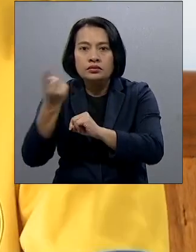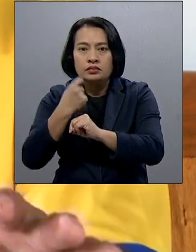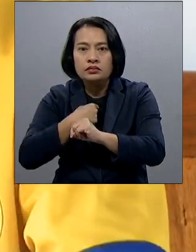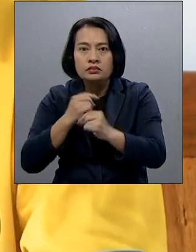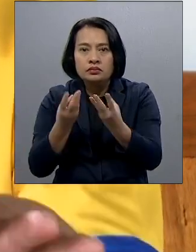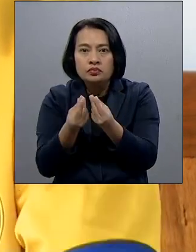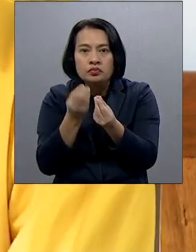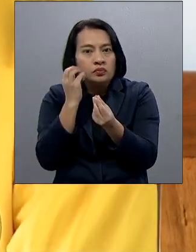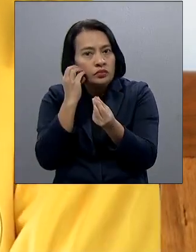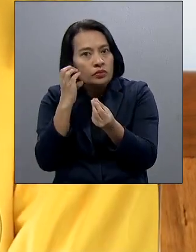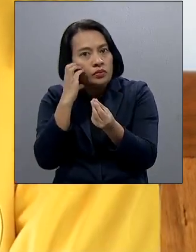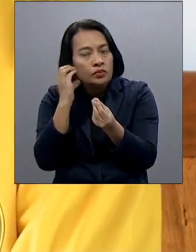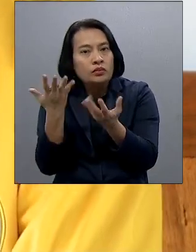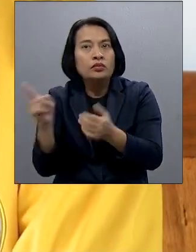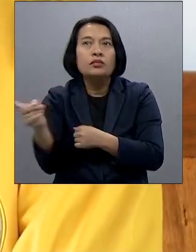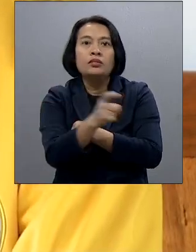เป็นยังไงฐานะเขา